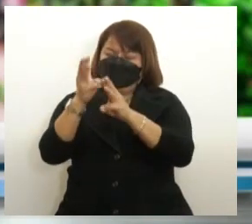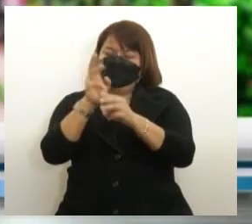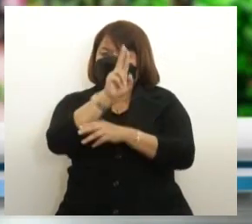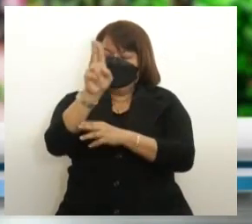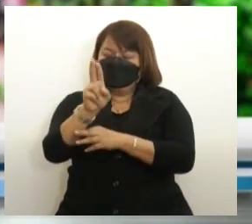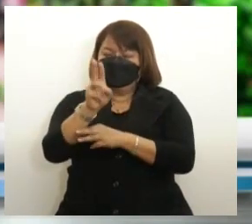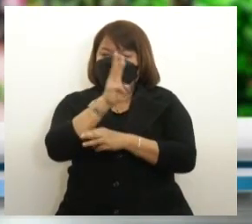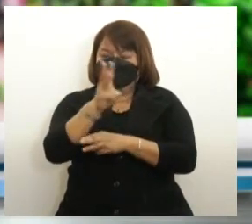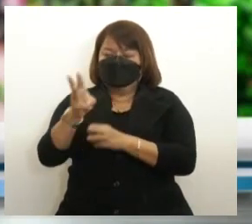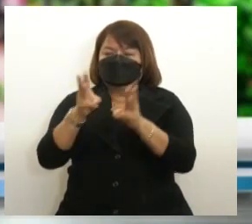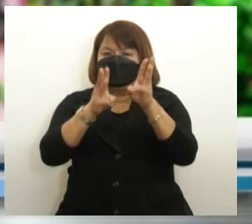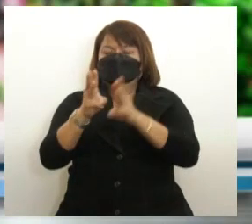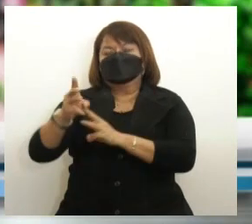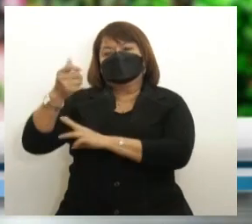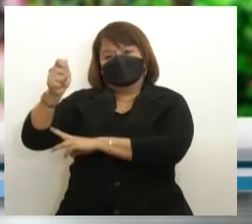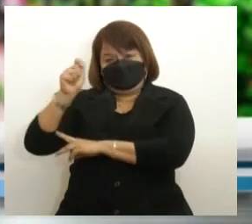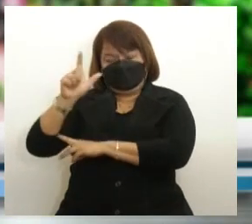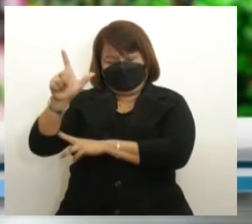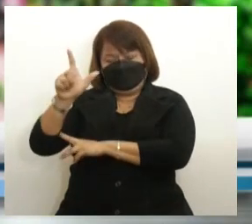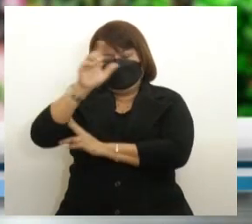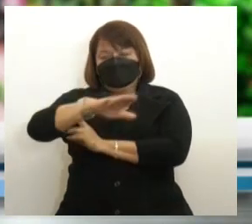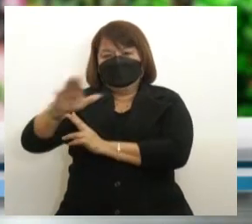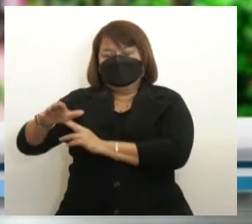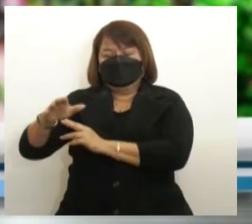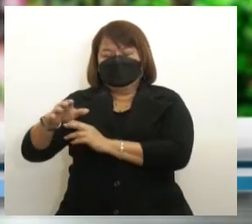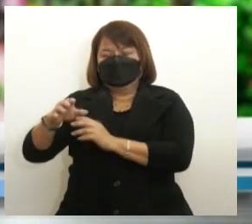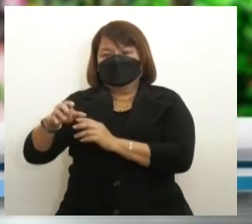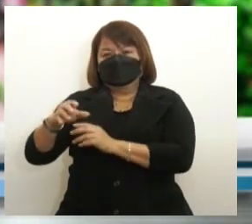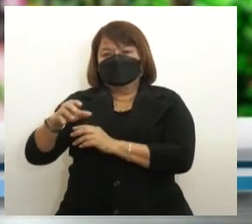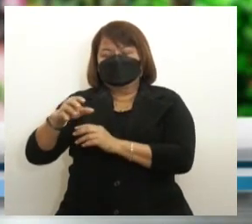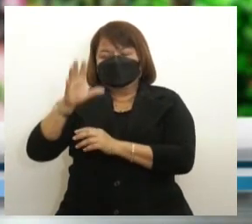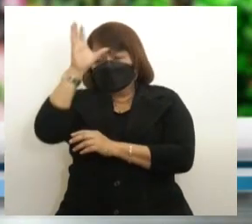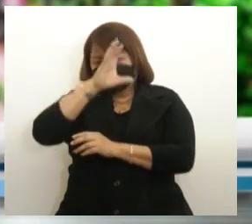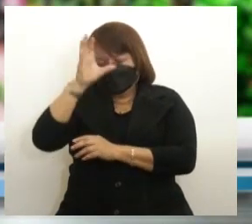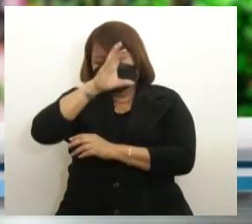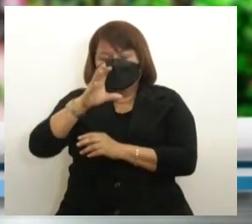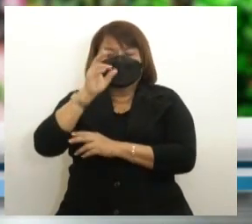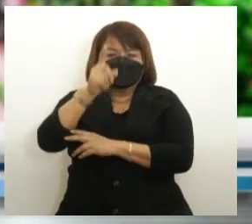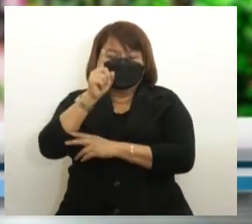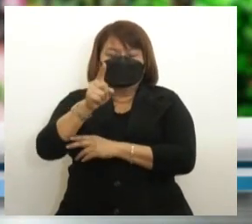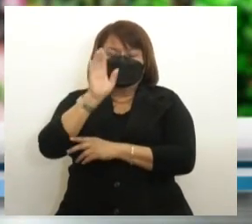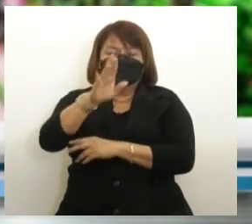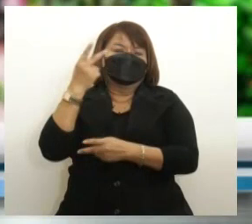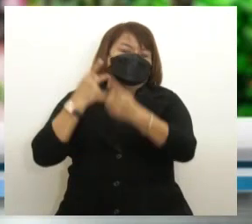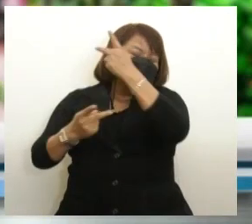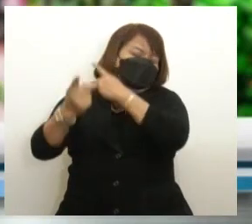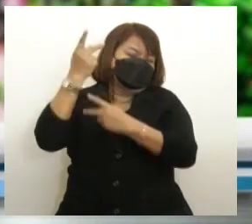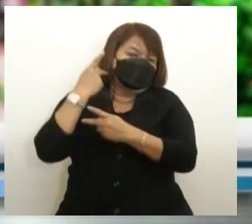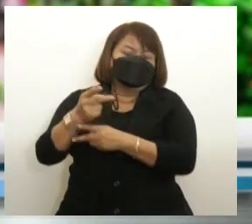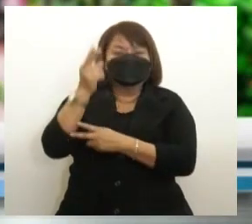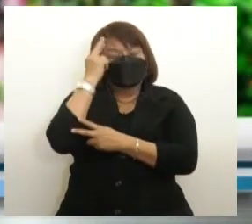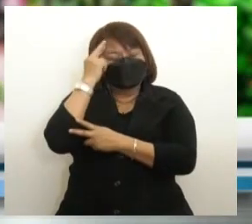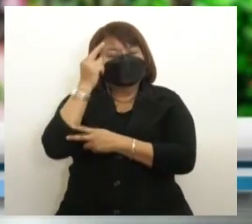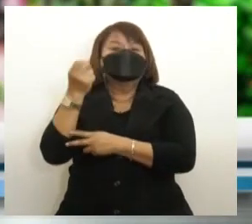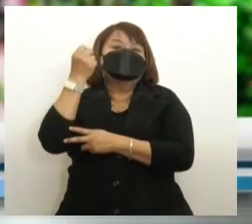ระบวนการของ active learning ที่ผู้เรียนจะสืบค้นหาของข้อเท็จจริงของประวัติศาสตร์และสุดท้ายจะรู้และเข้าใ